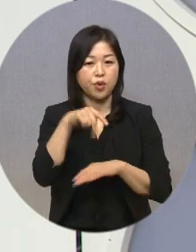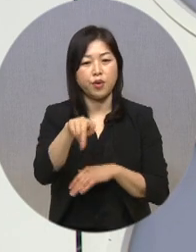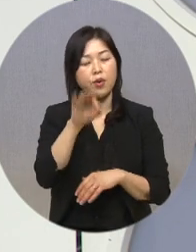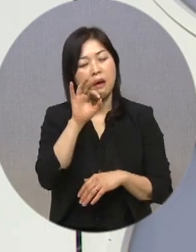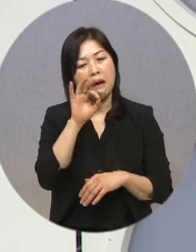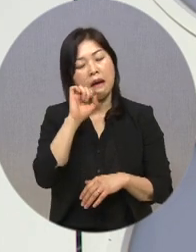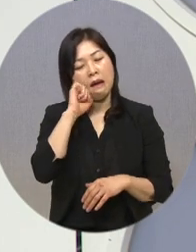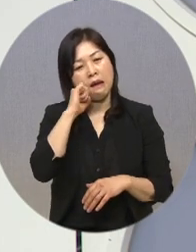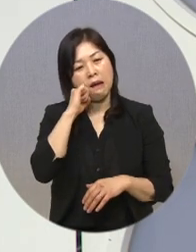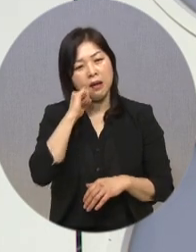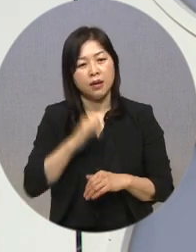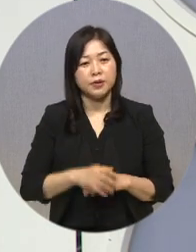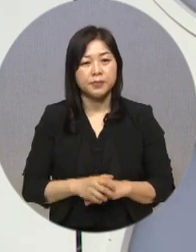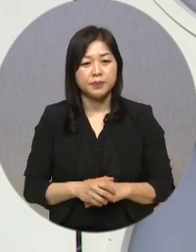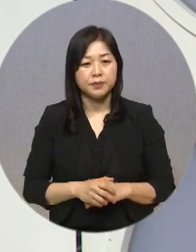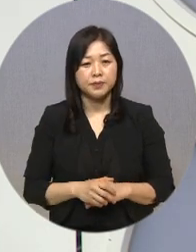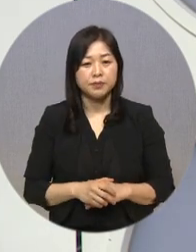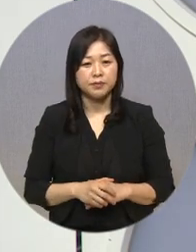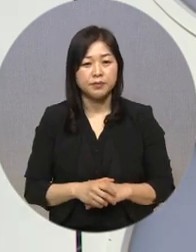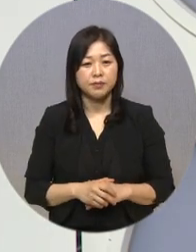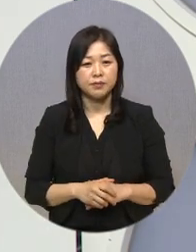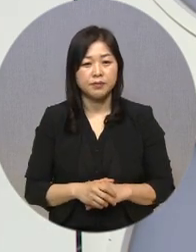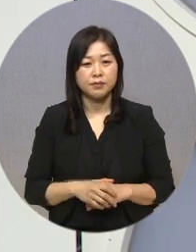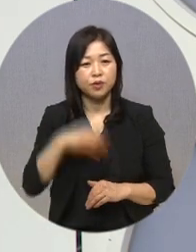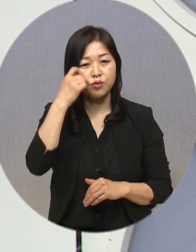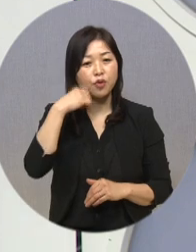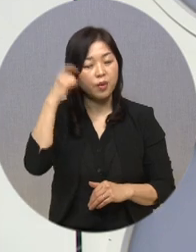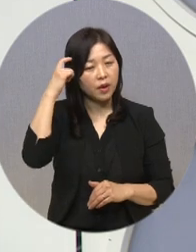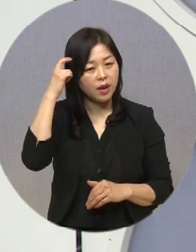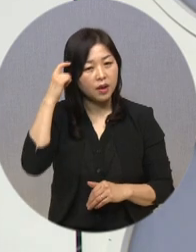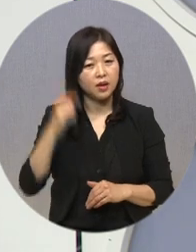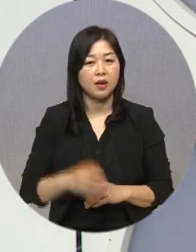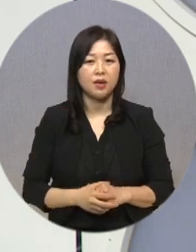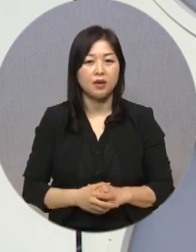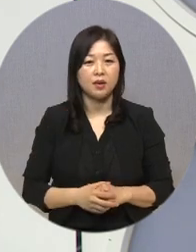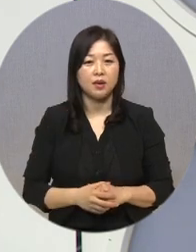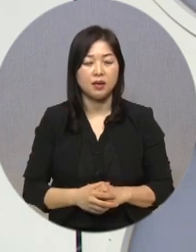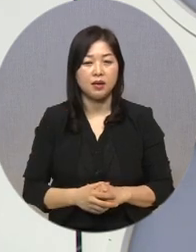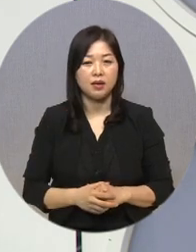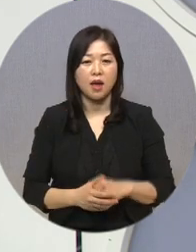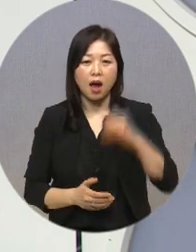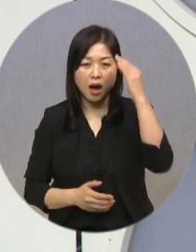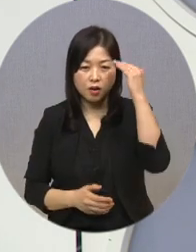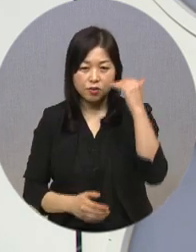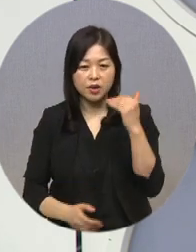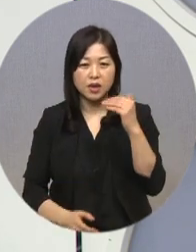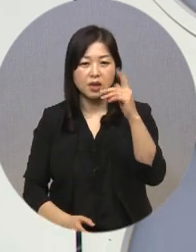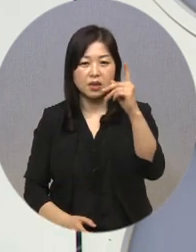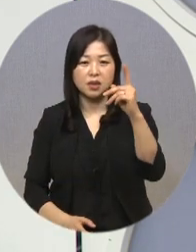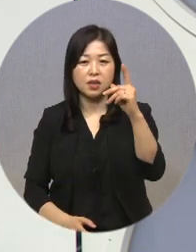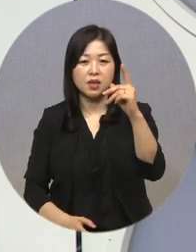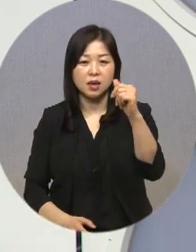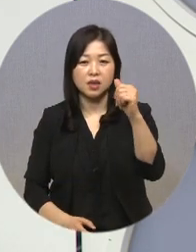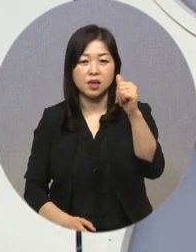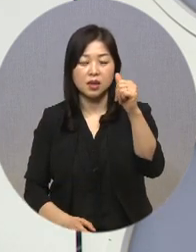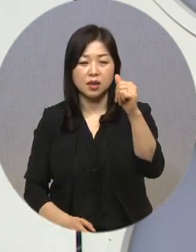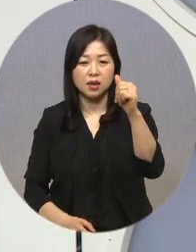걷지 못하겠어요. 이게 왜 우나? 이게 바로 DNA입니다. 내